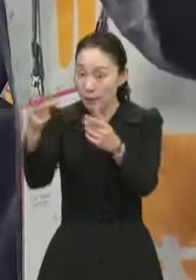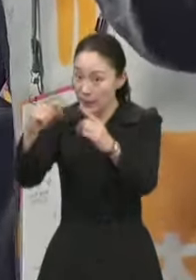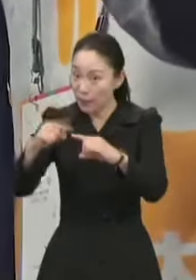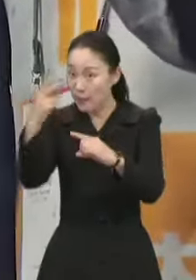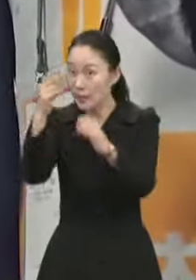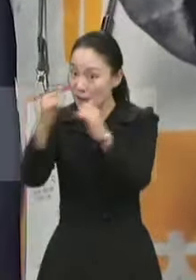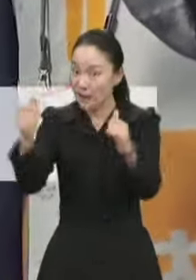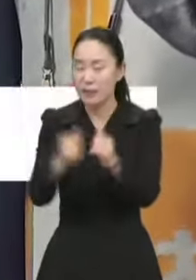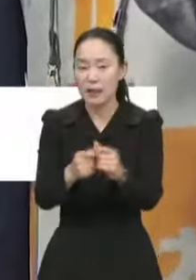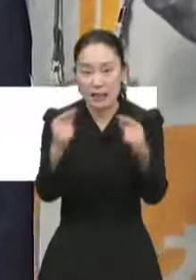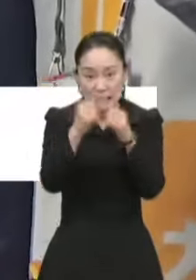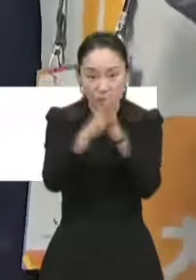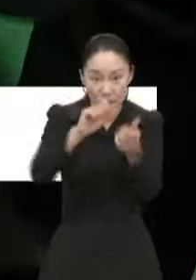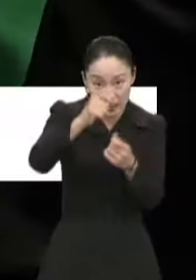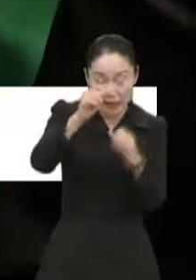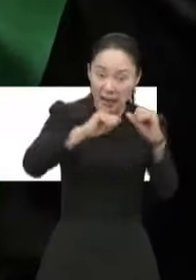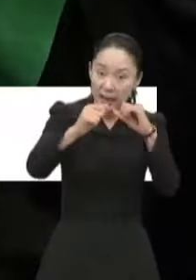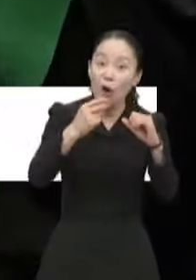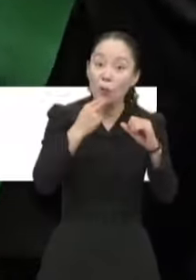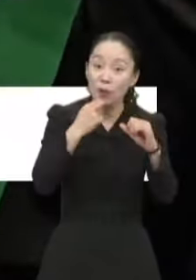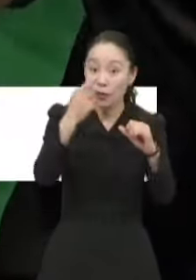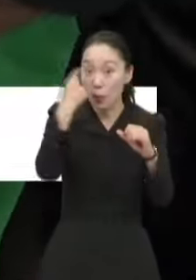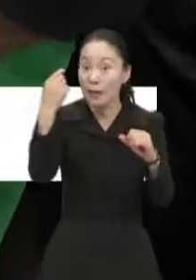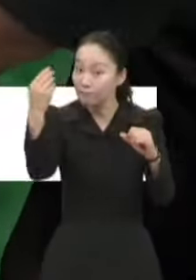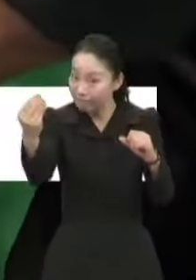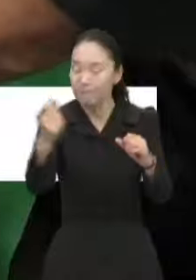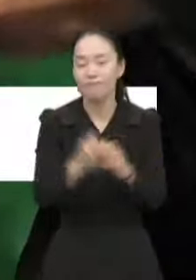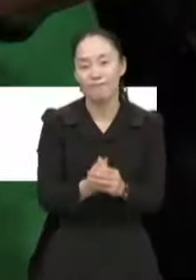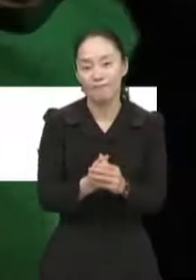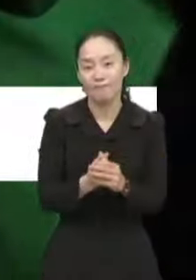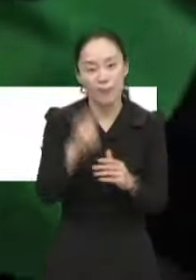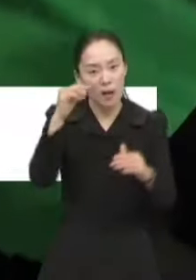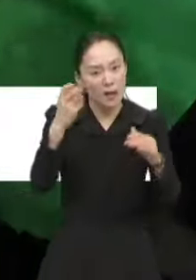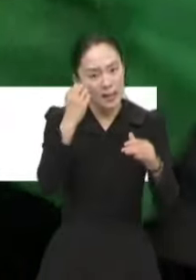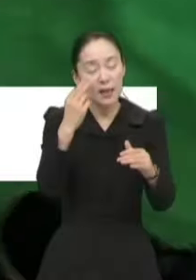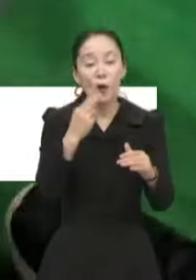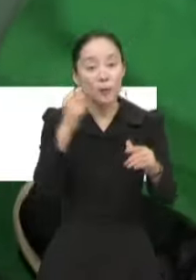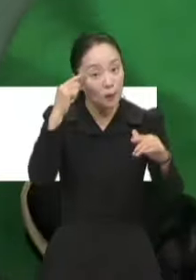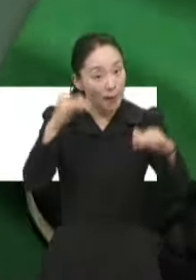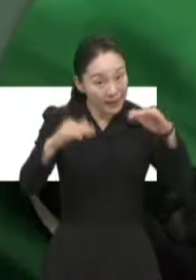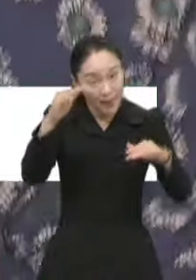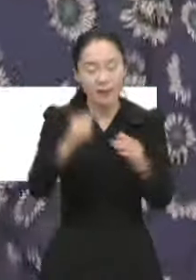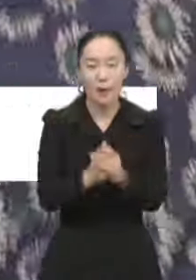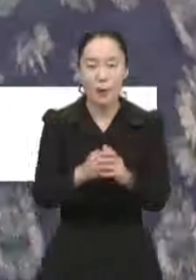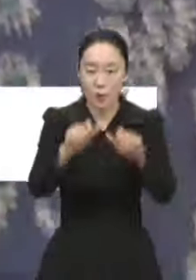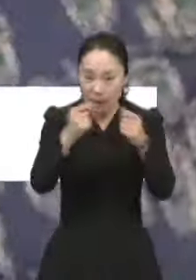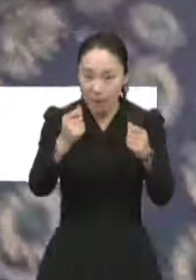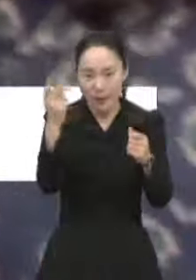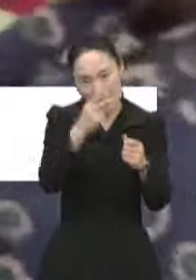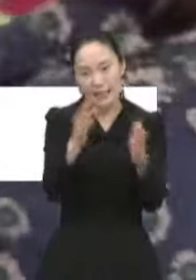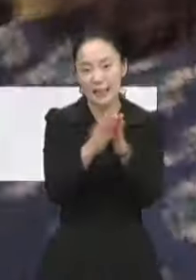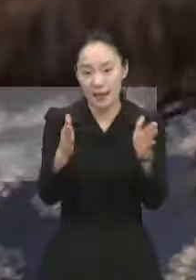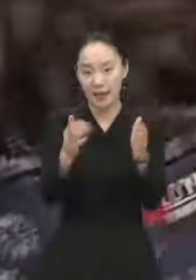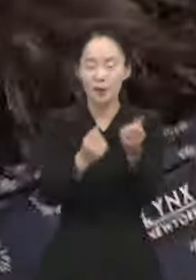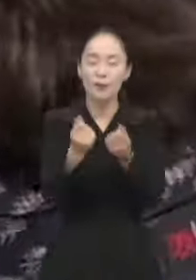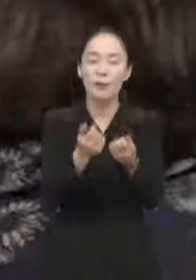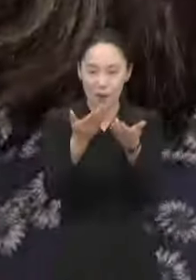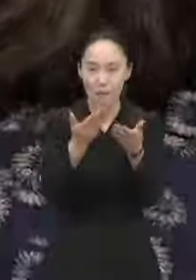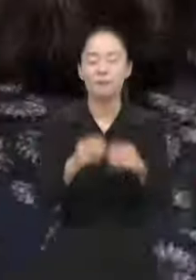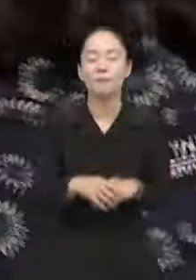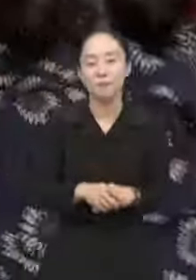직접 봉인지를 뜯은 행위가 없었던 점을 현장에서 확인해 이상이 없다고 판단한 뒤 개표를 재개했다고